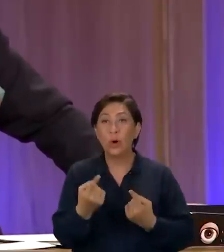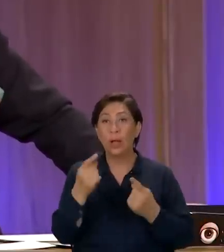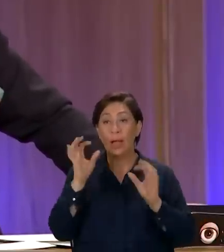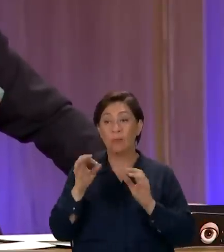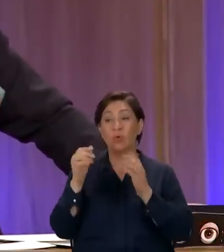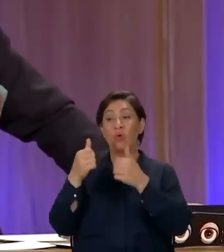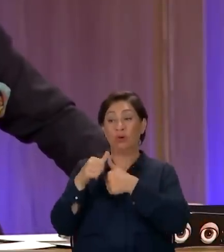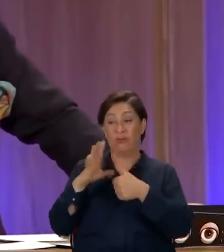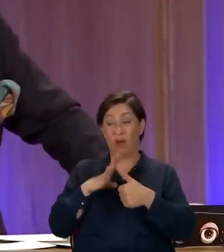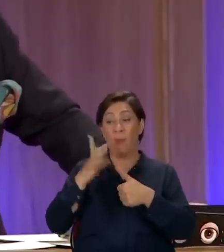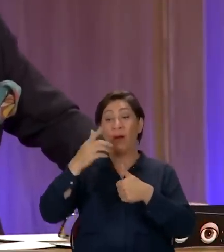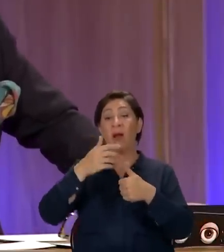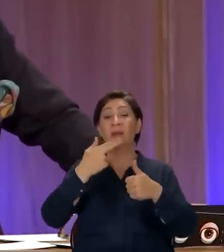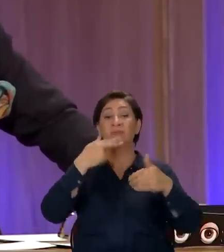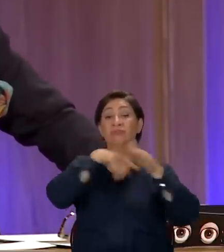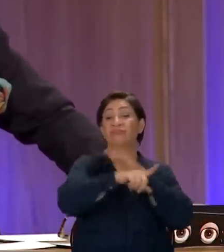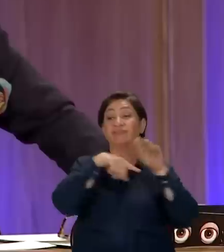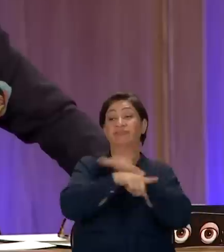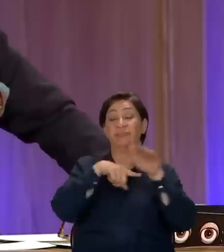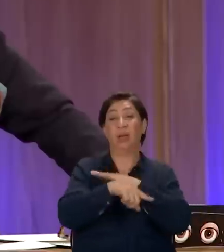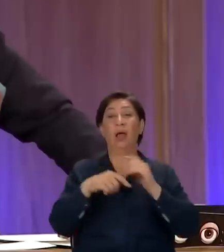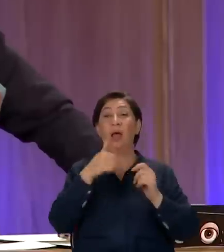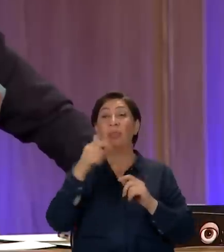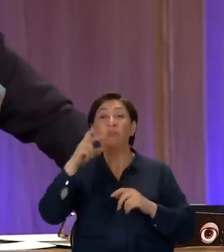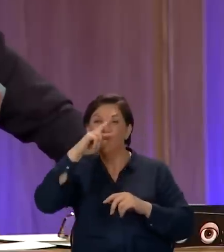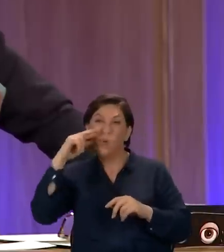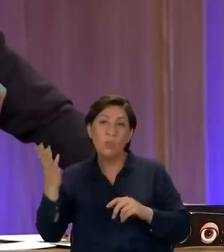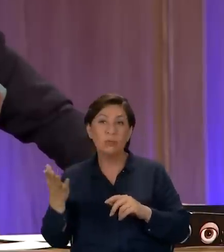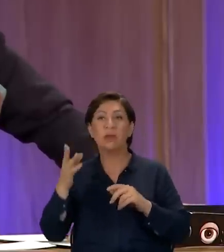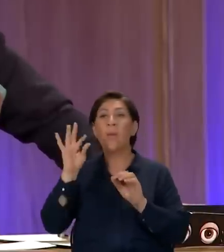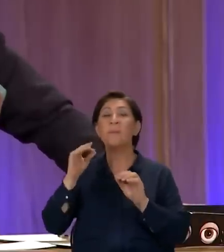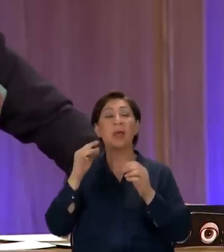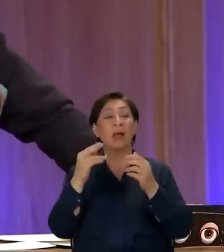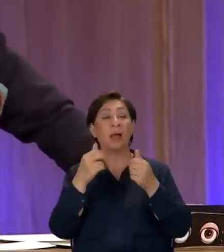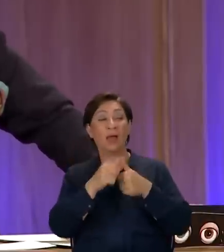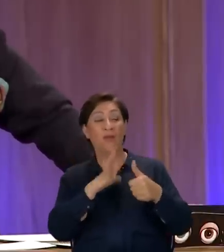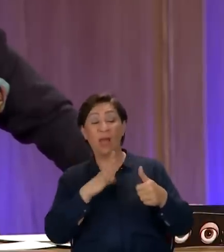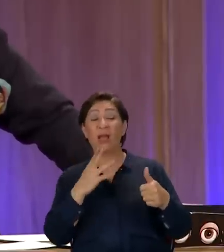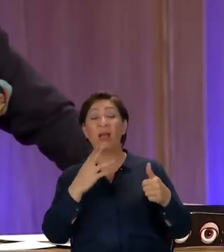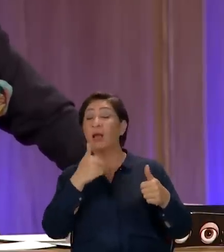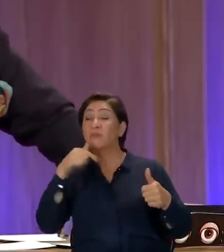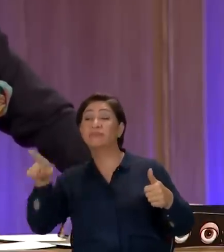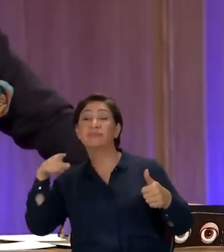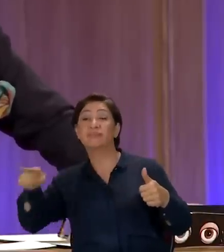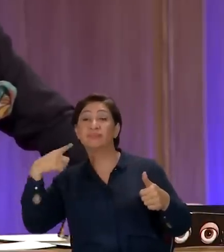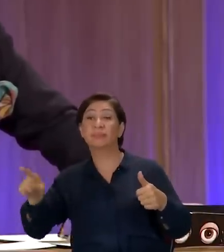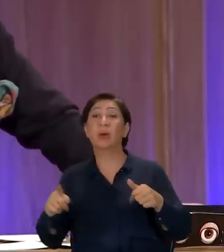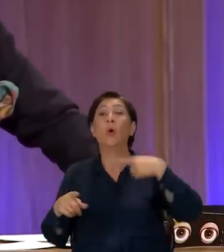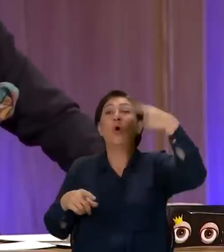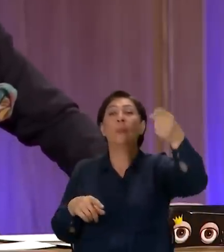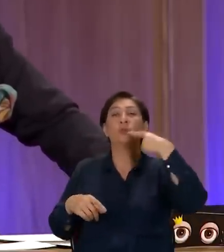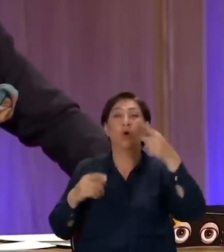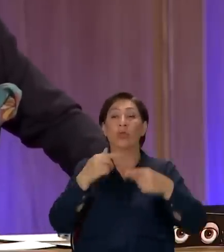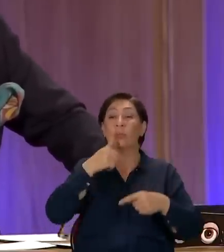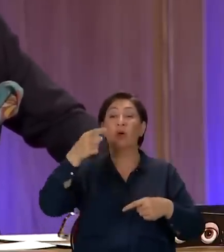sürekli kocasını aldatıyor. Adam da diyor ki işte adam diyor, çapkın diyor, sürekli karısını aldatıyor diyor. Öbür dizide oynayan diyor ki işte diyor adam